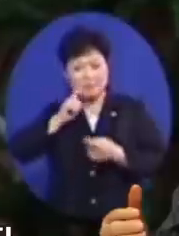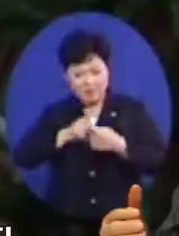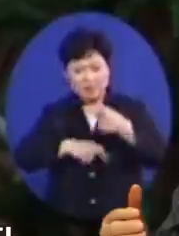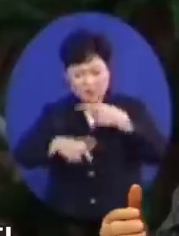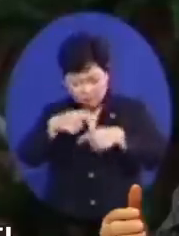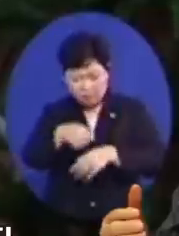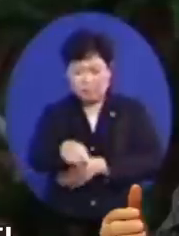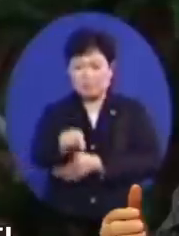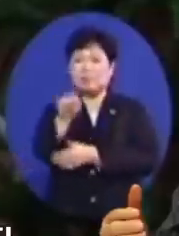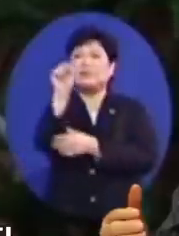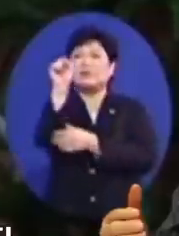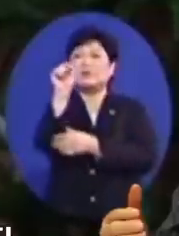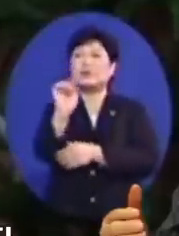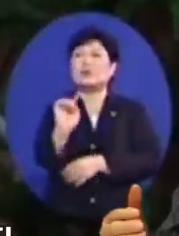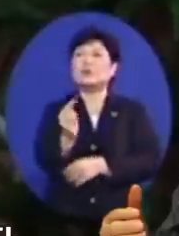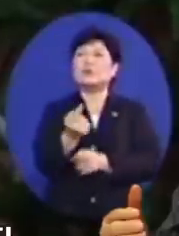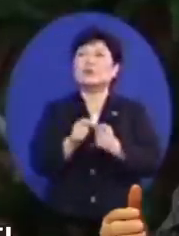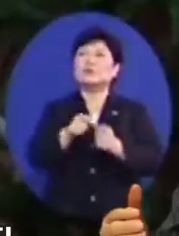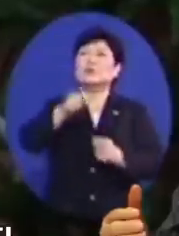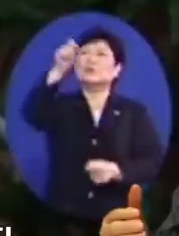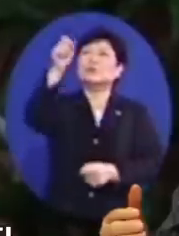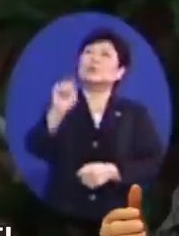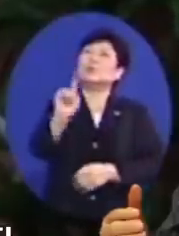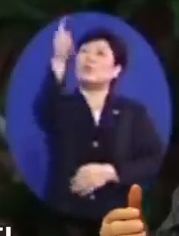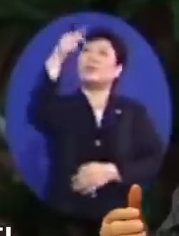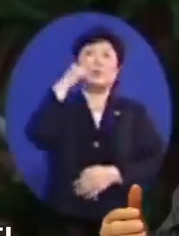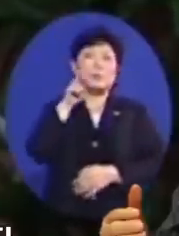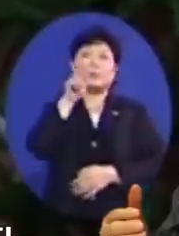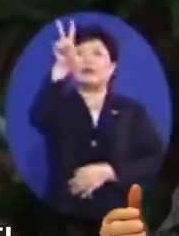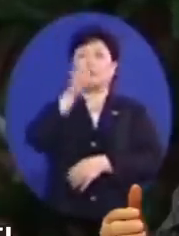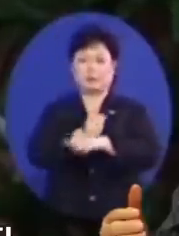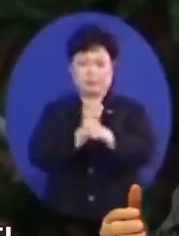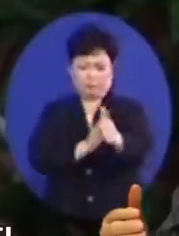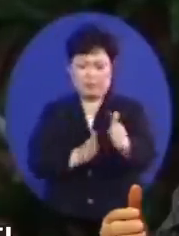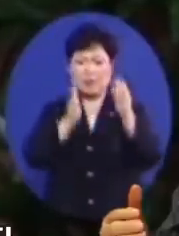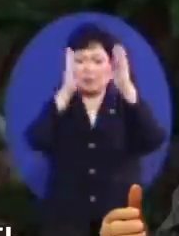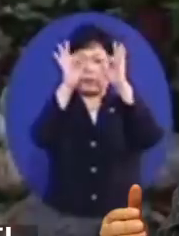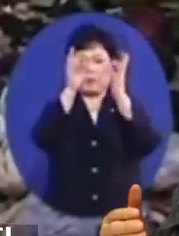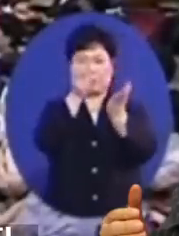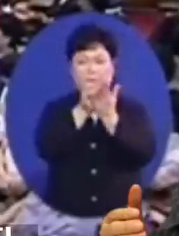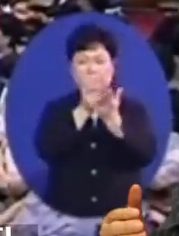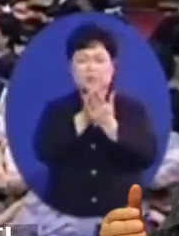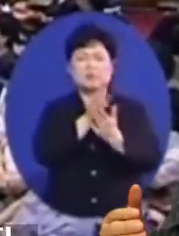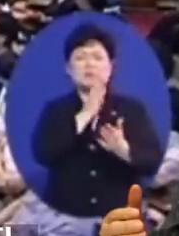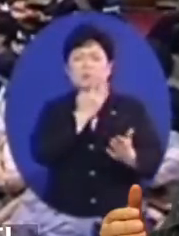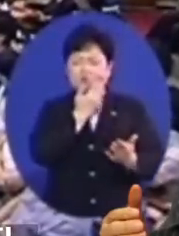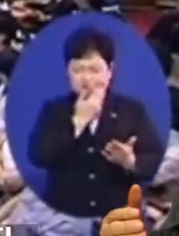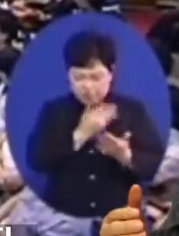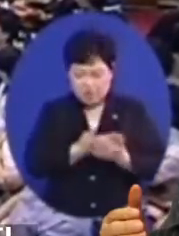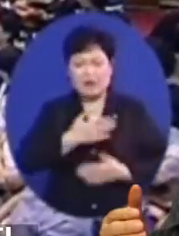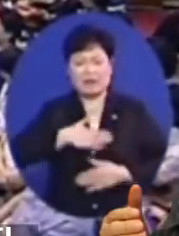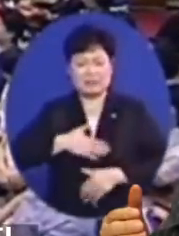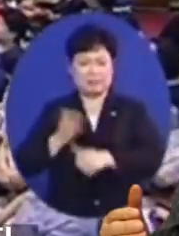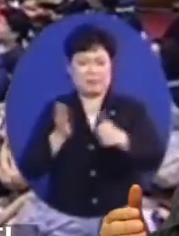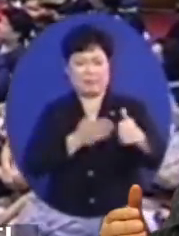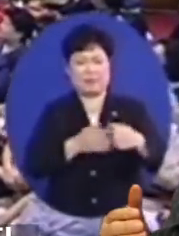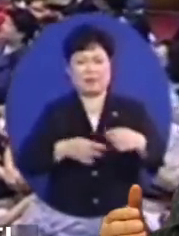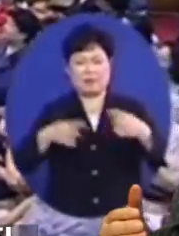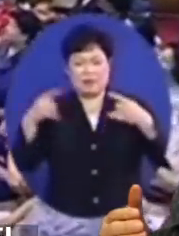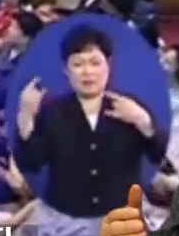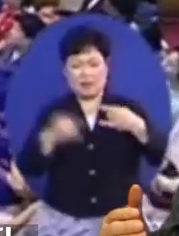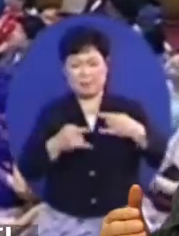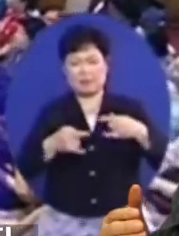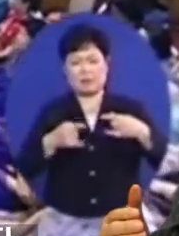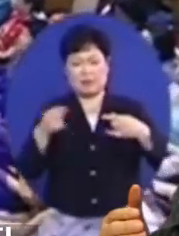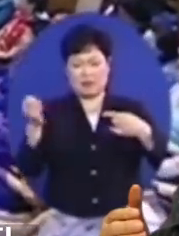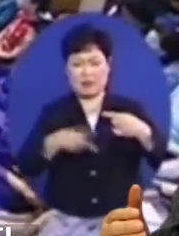높이 바라봐야 되는 것입니다. 바라봄의 법칙은 우리가 굉장히 중요하다는 것을 알아야 되는 것입니다. 에베소 3장 20절에 우리